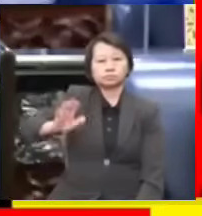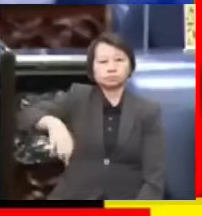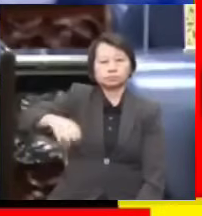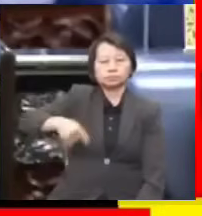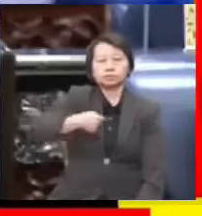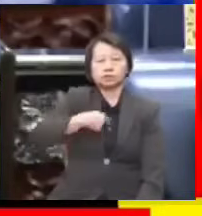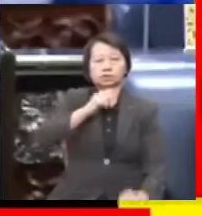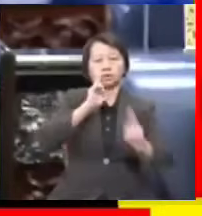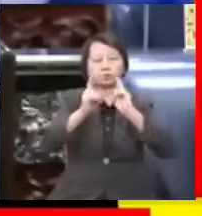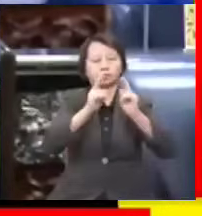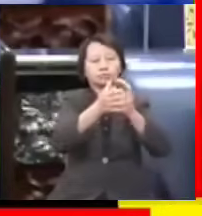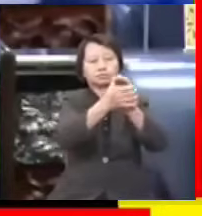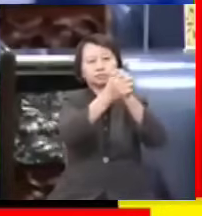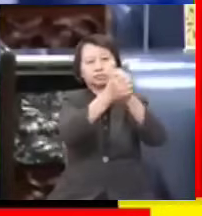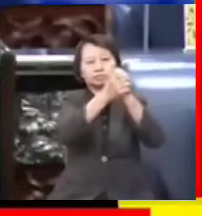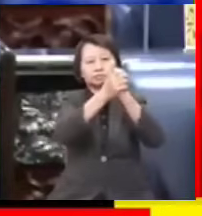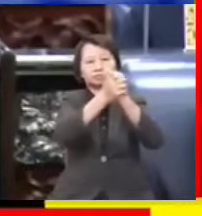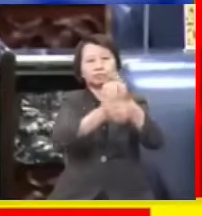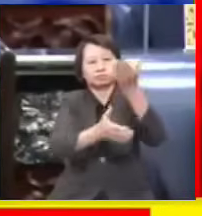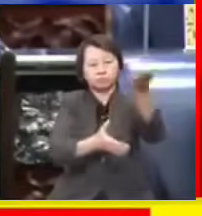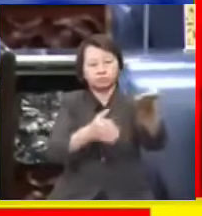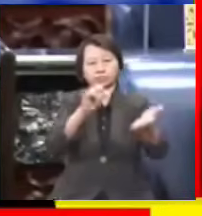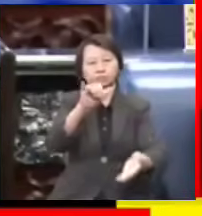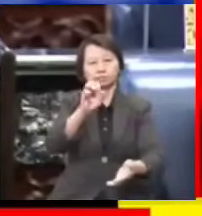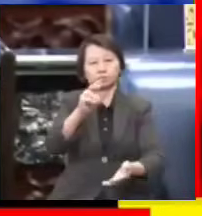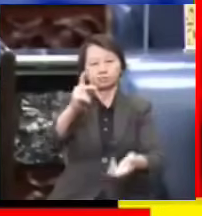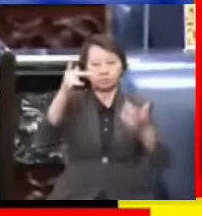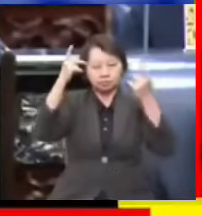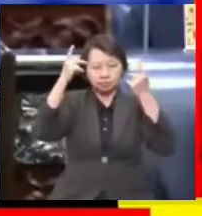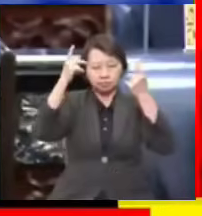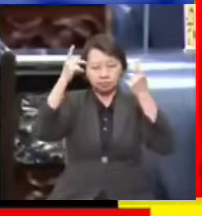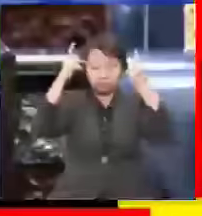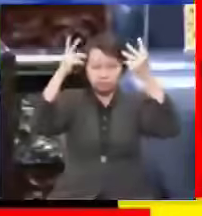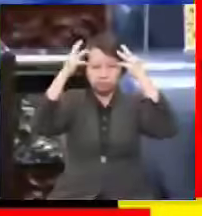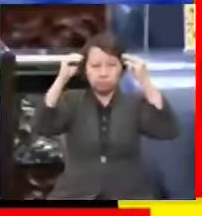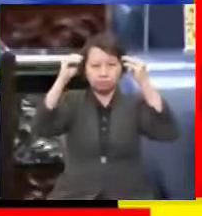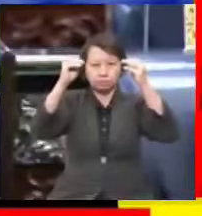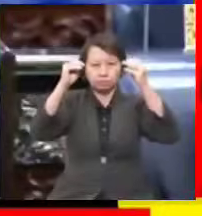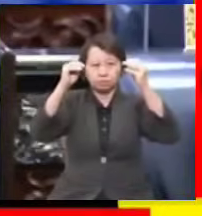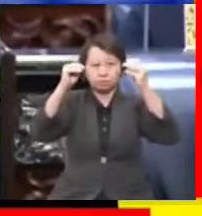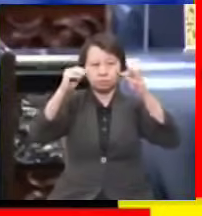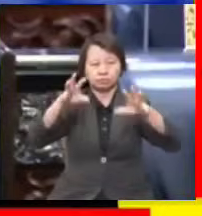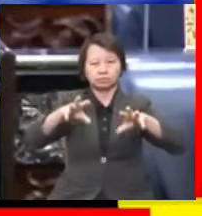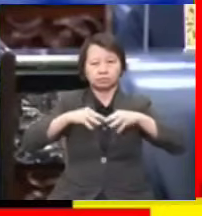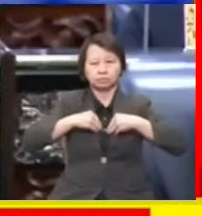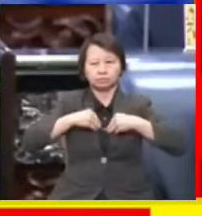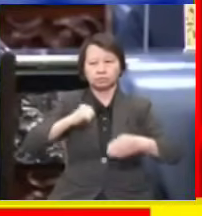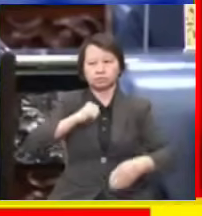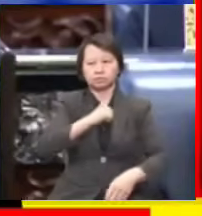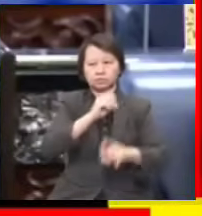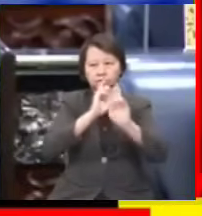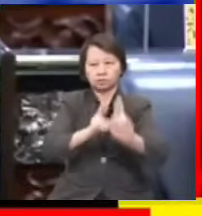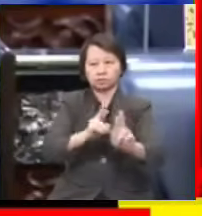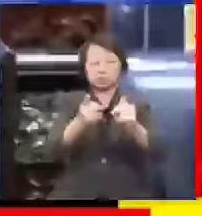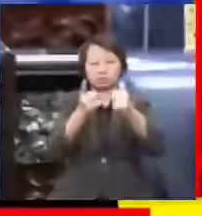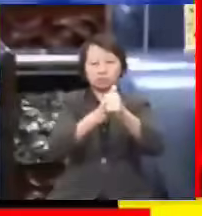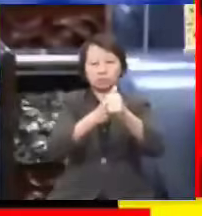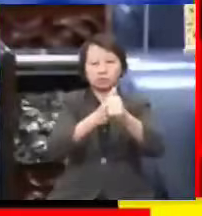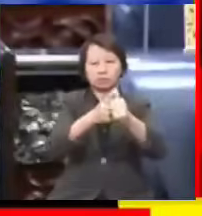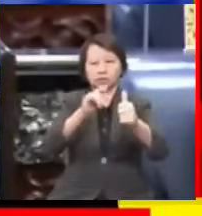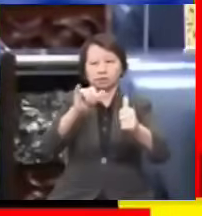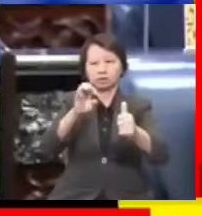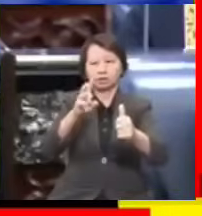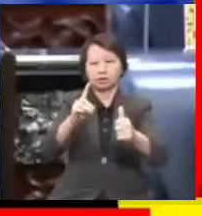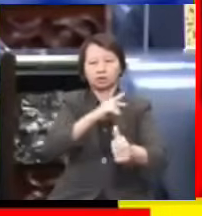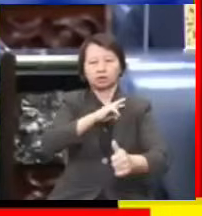saya mengucapkan tahniah kepada Yang Berhormat Datuk Seri Perdana Menteri yang menerima ahli yang kehormat yang pertama Seri Paduka